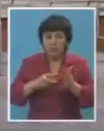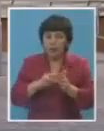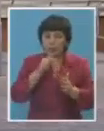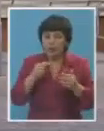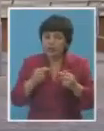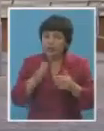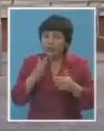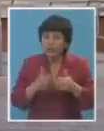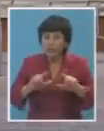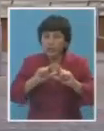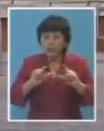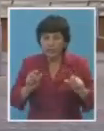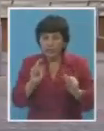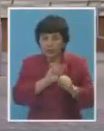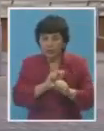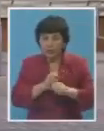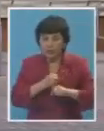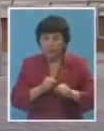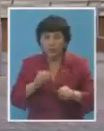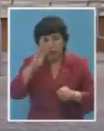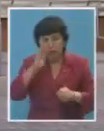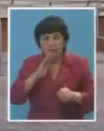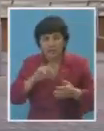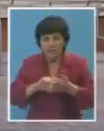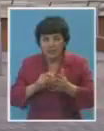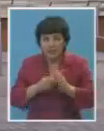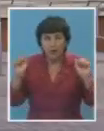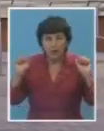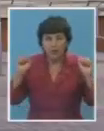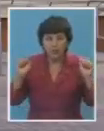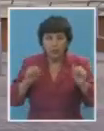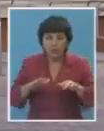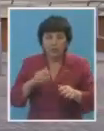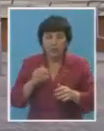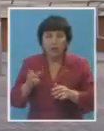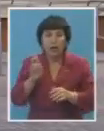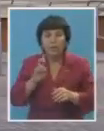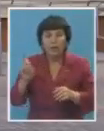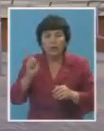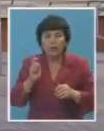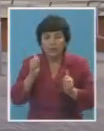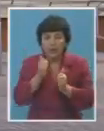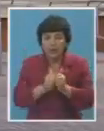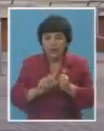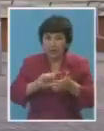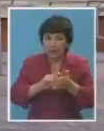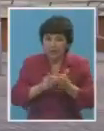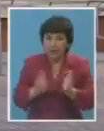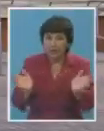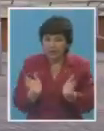уақытында аяқтадық. Мектепте еңбек сабағы өтетін ұлдар мен қыздар сыныбы, спорт акциялы бар. Биология, химия сынды әр пәнге қажетті